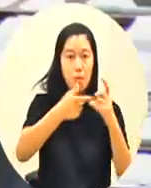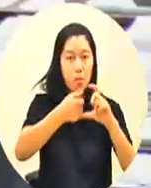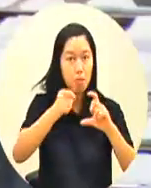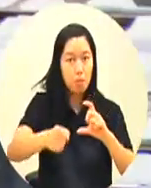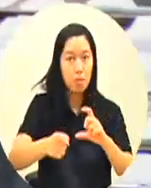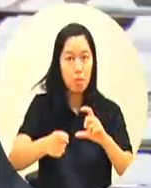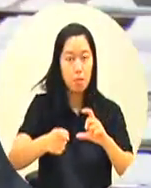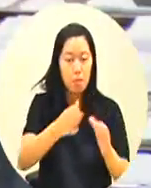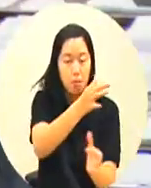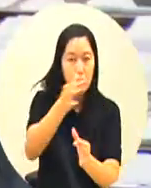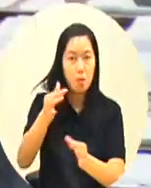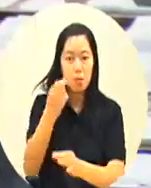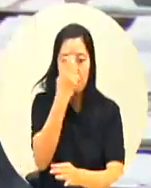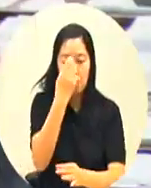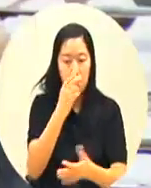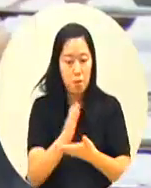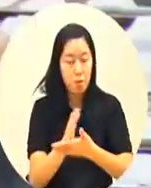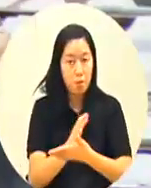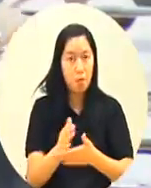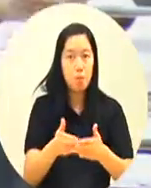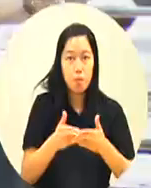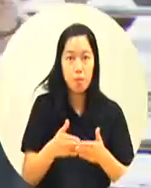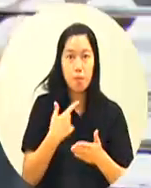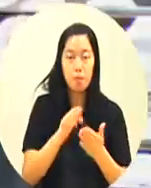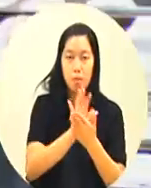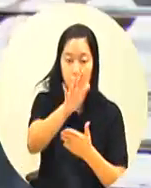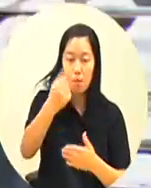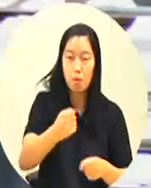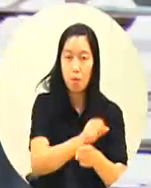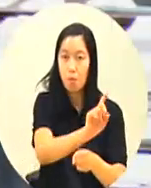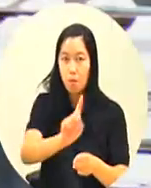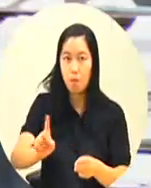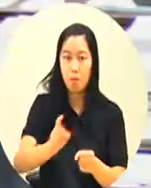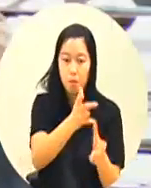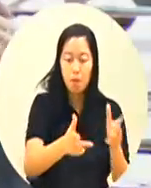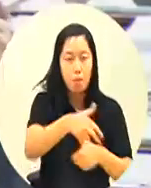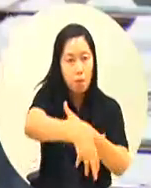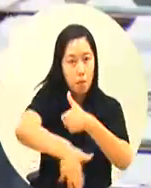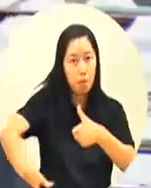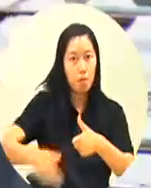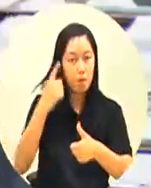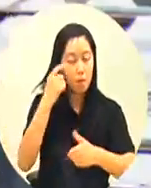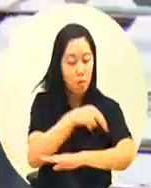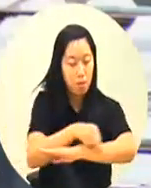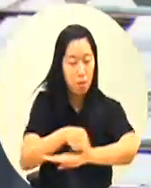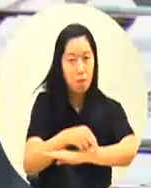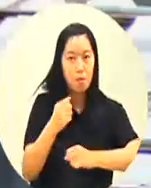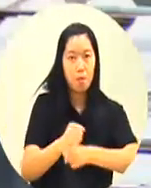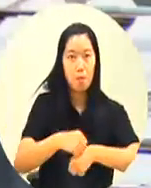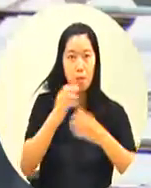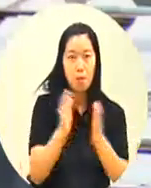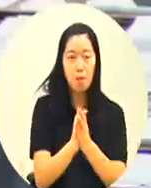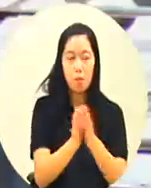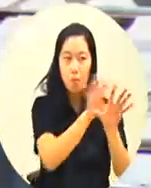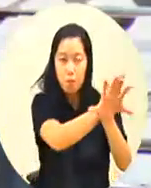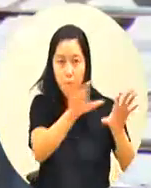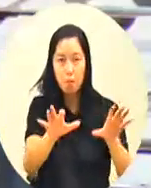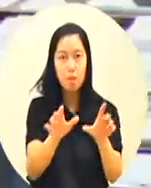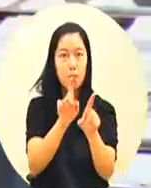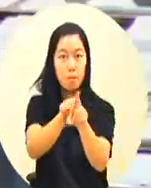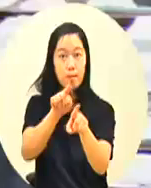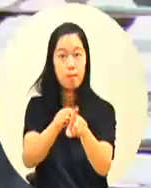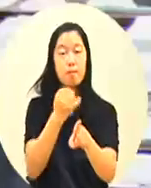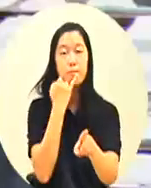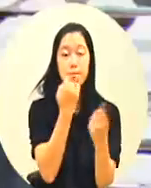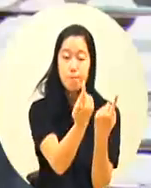评估，做一个基准，将来我们在做任何的产业的规划的时候，其实有一个 base data 可以做一个比